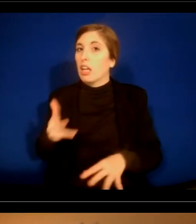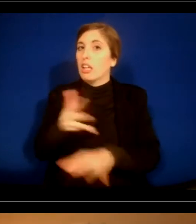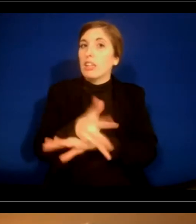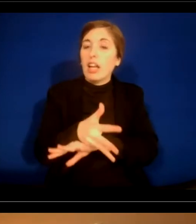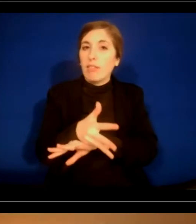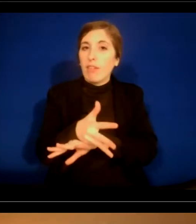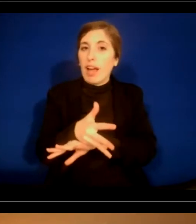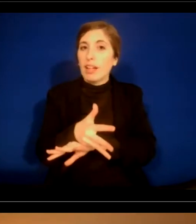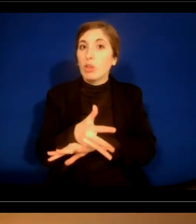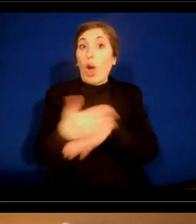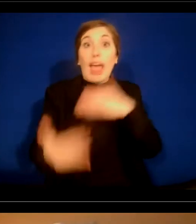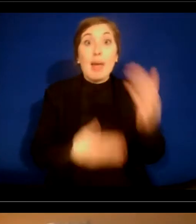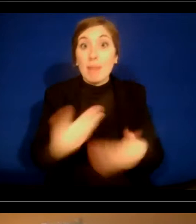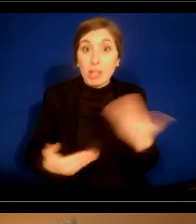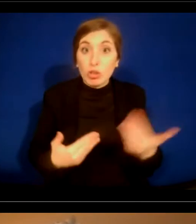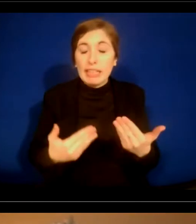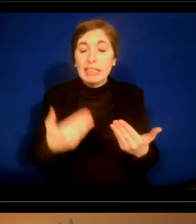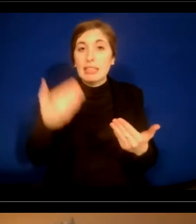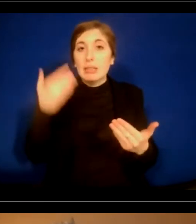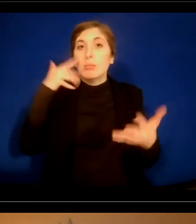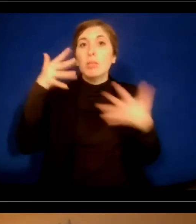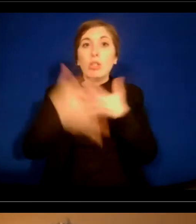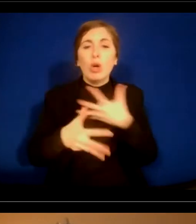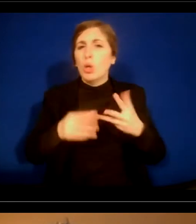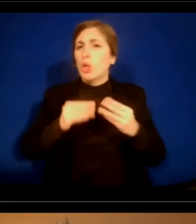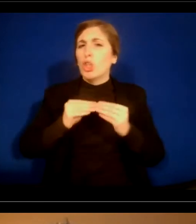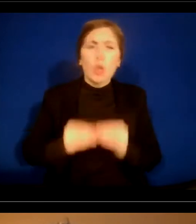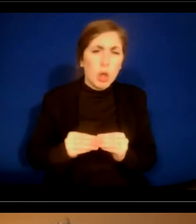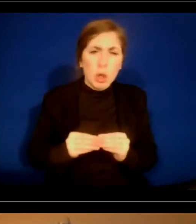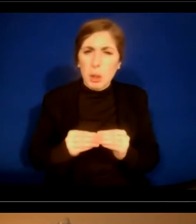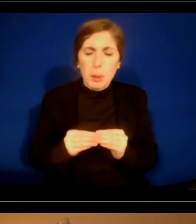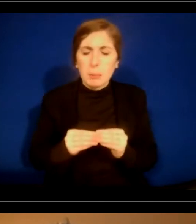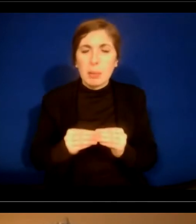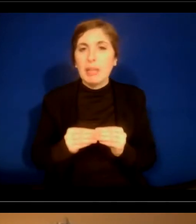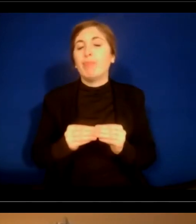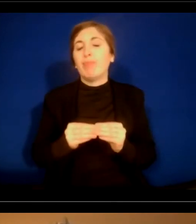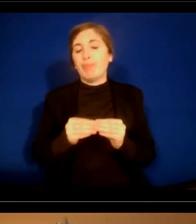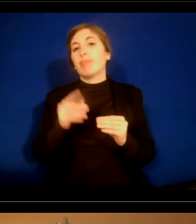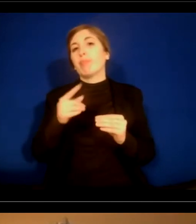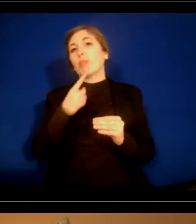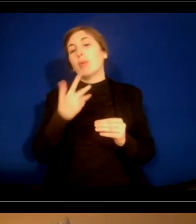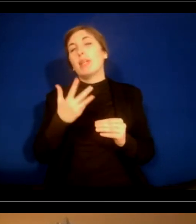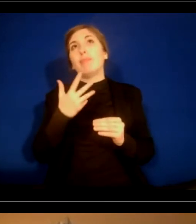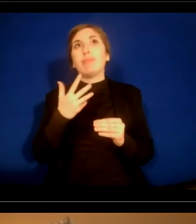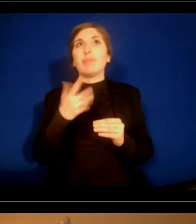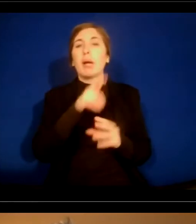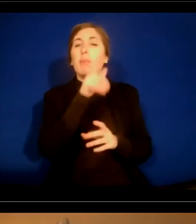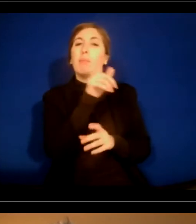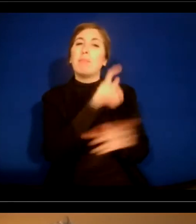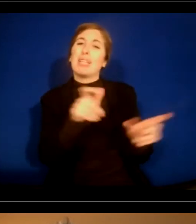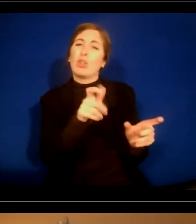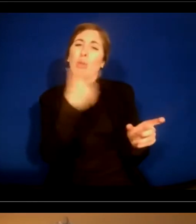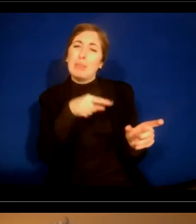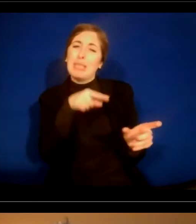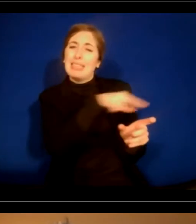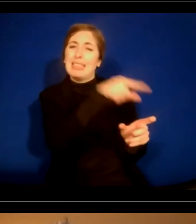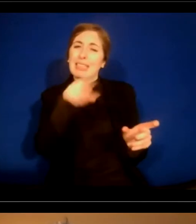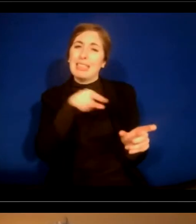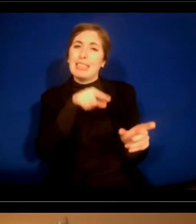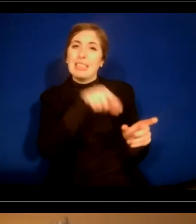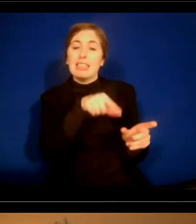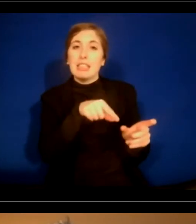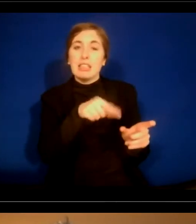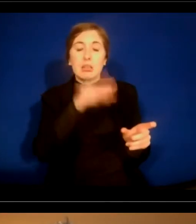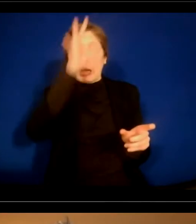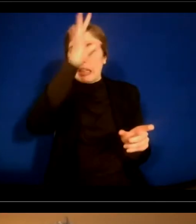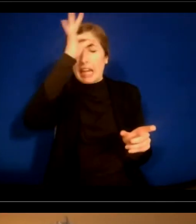in emergenza da un punto di vista psicologico, soprattutto come dire, per queste persone che stanno subendo un